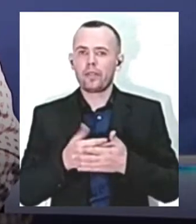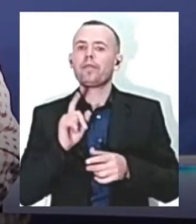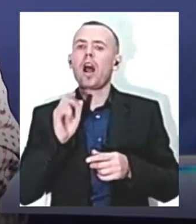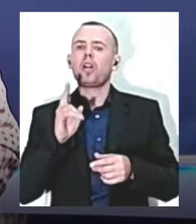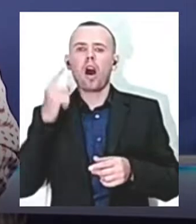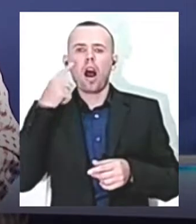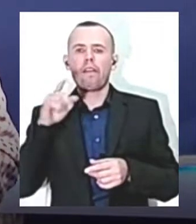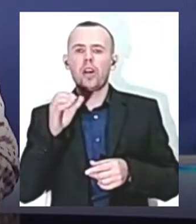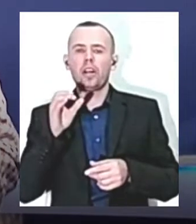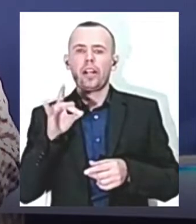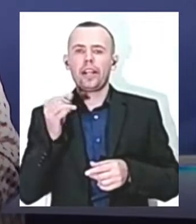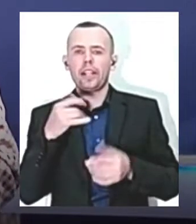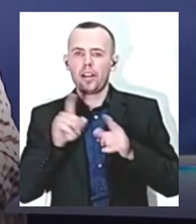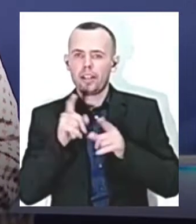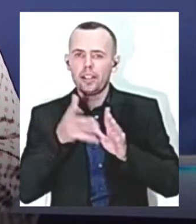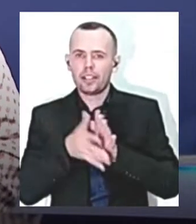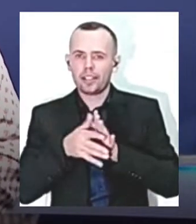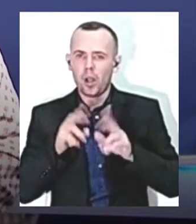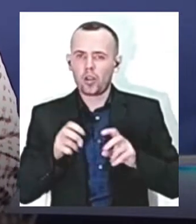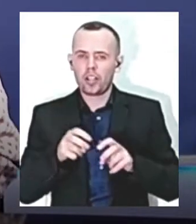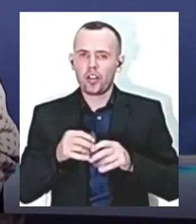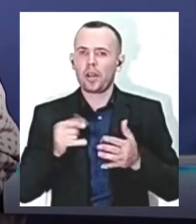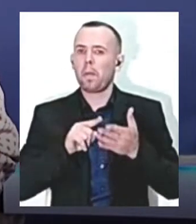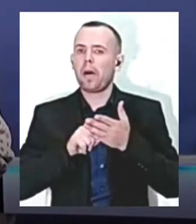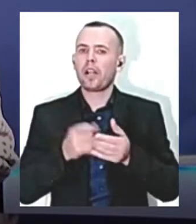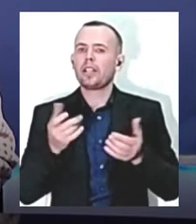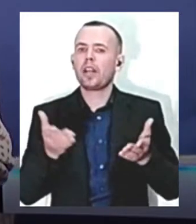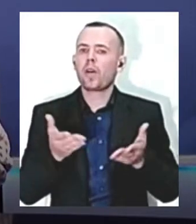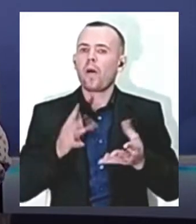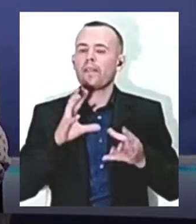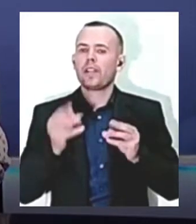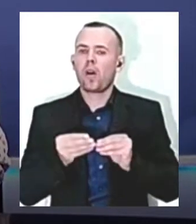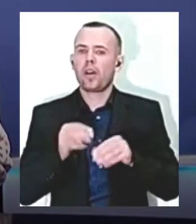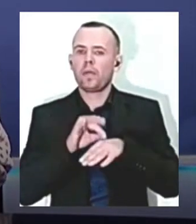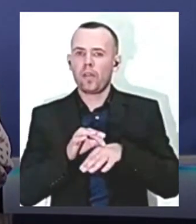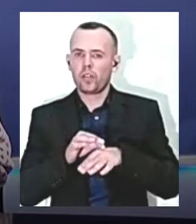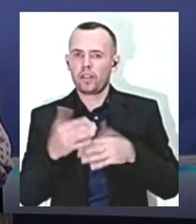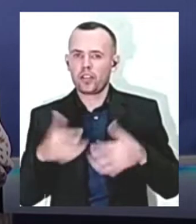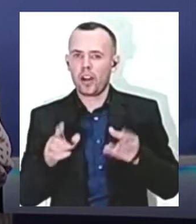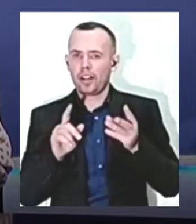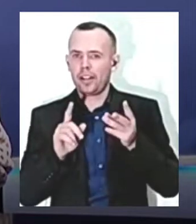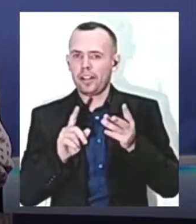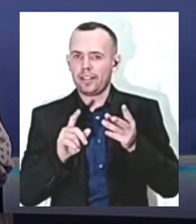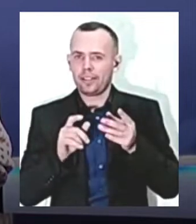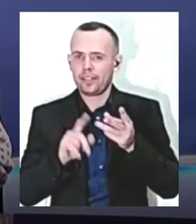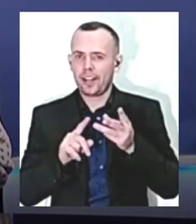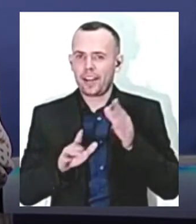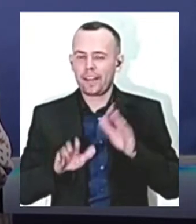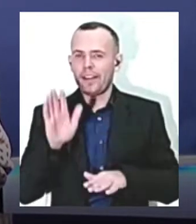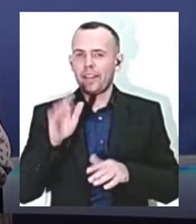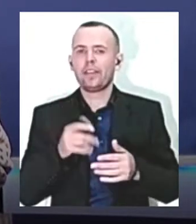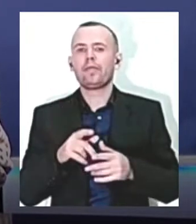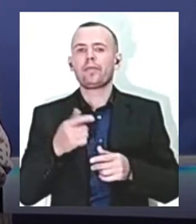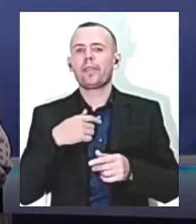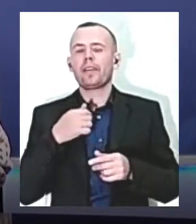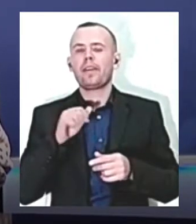дослідження і мета, з якою ви взагалі його проводите вже третю хвилю? Ну, власне, авторство можна присвятити